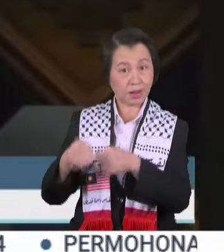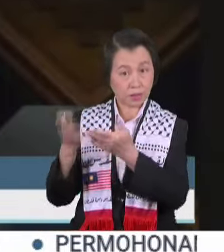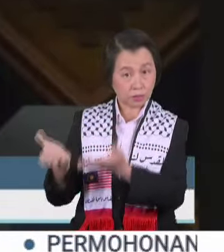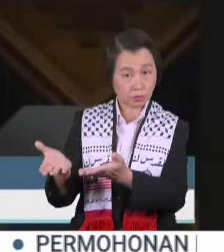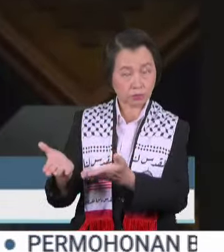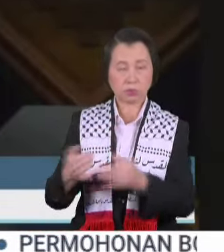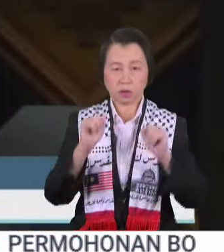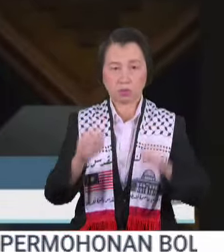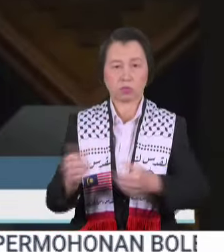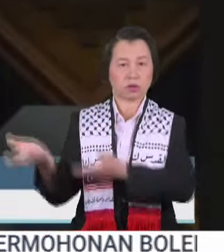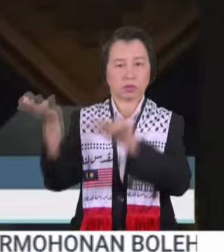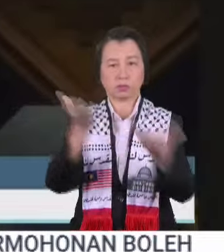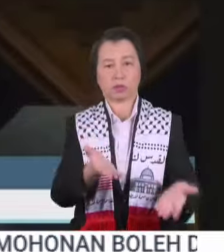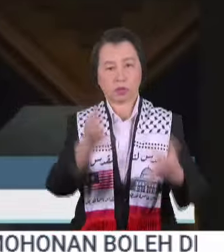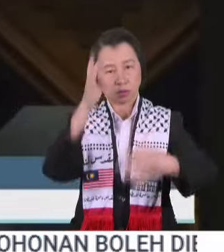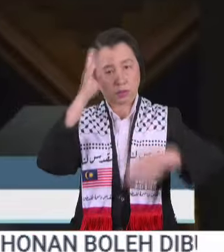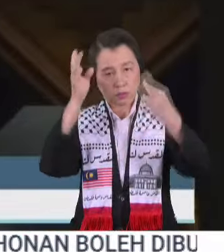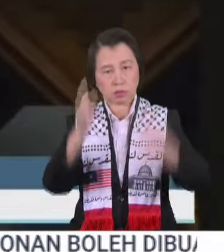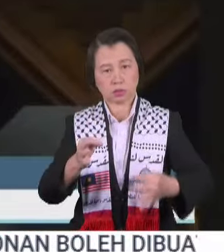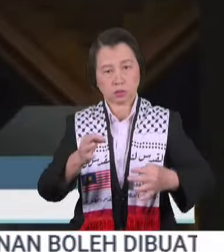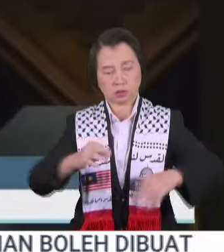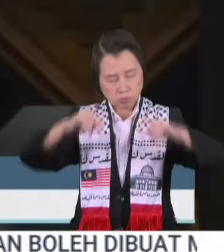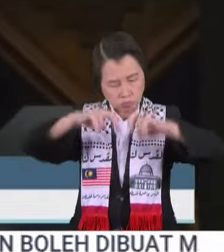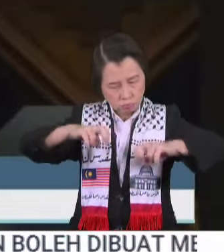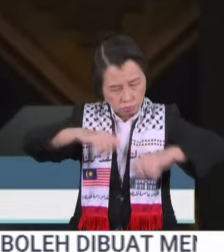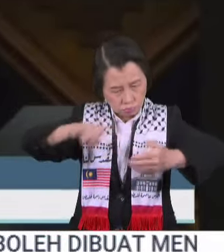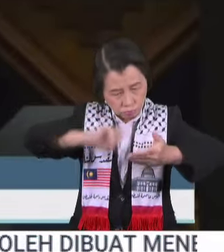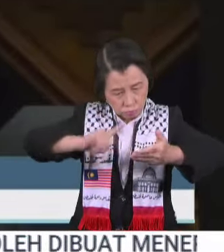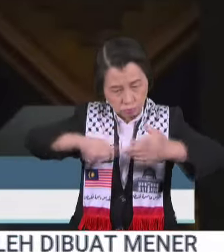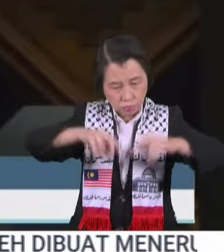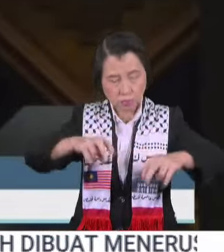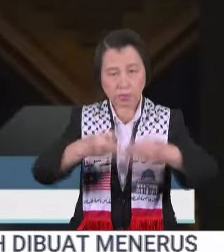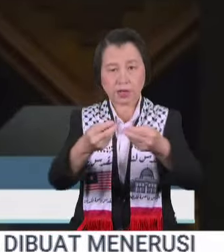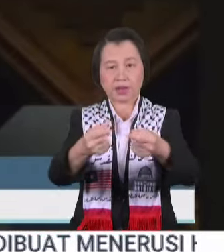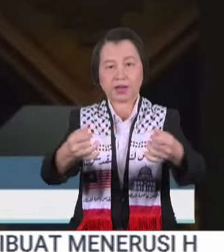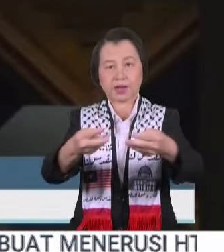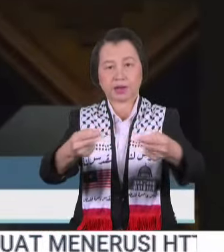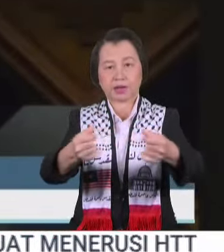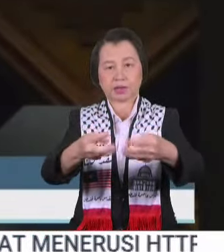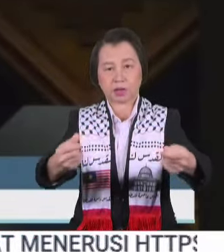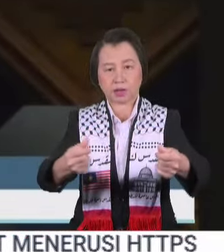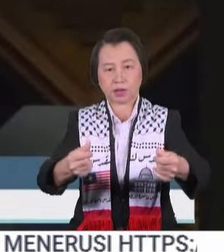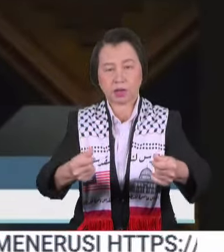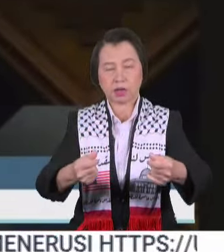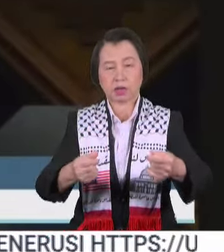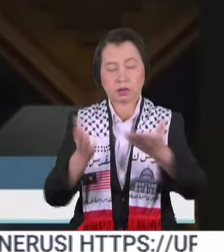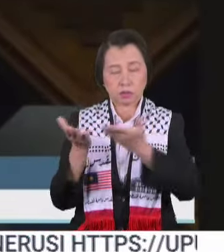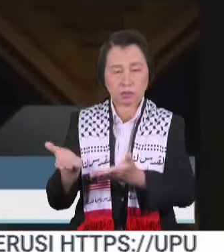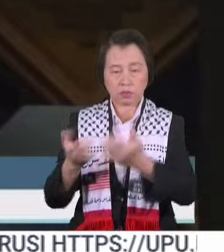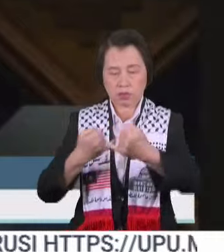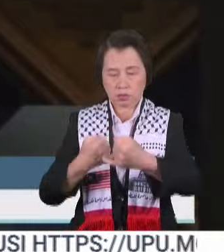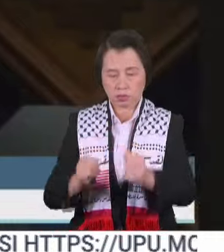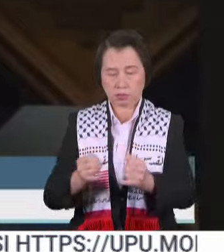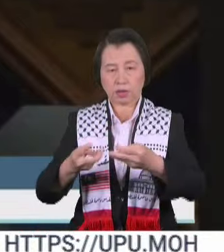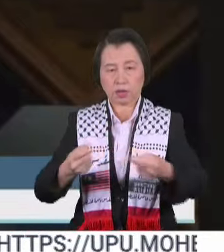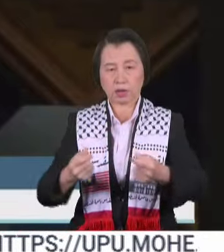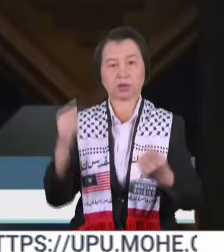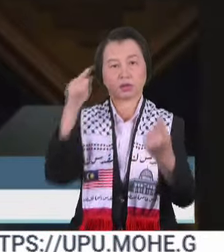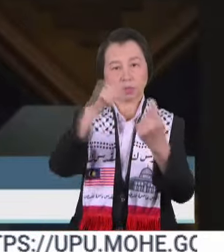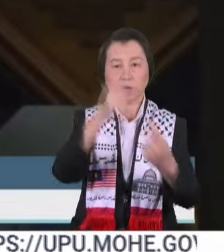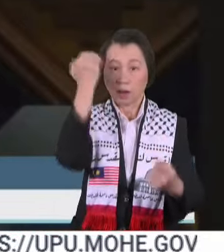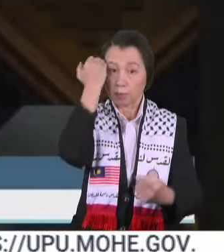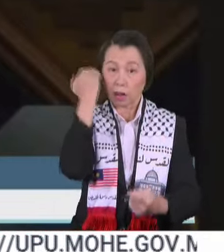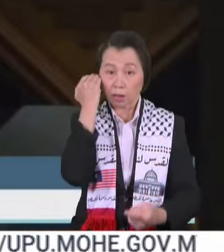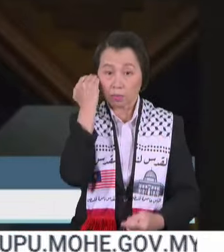membawa keputusan penyiasatan tanah oleh Jabatan Tanah dan Ukur itu ke pihak mahkamah